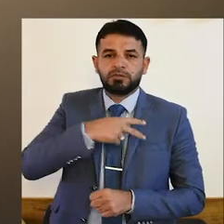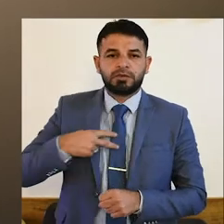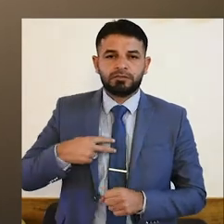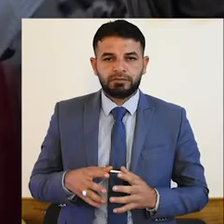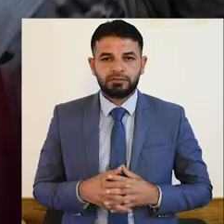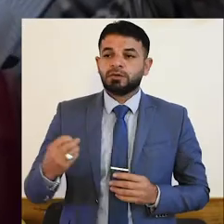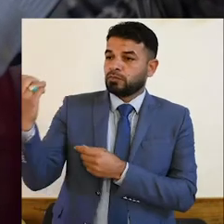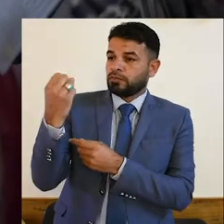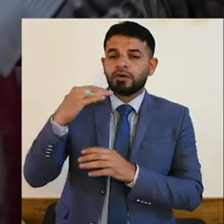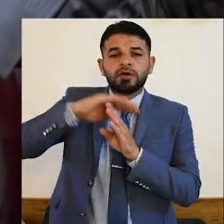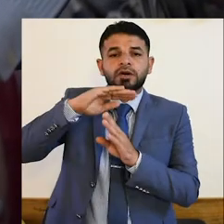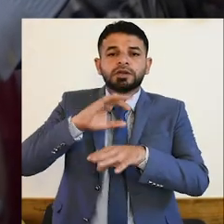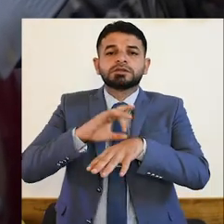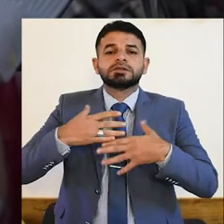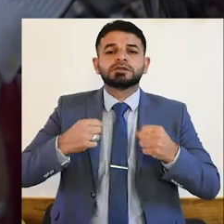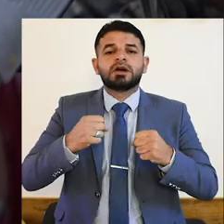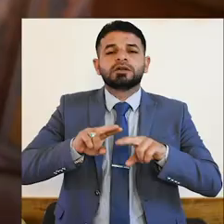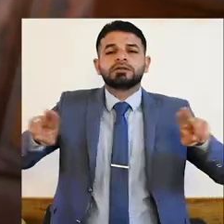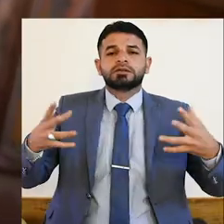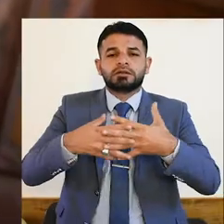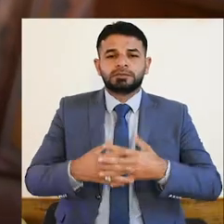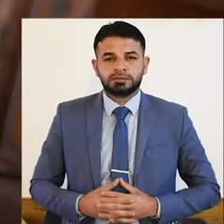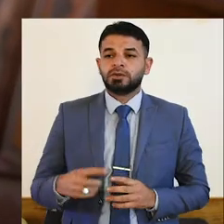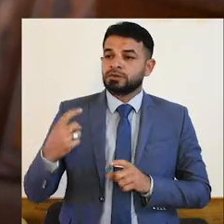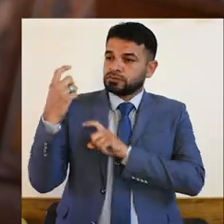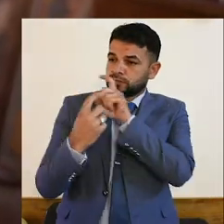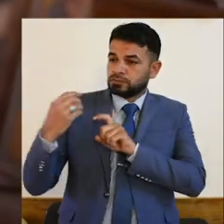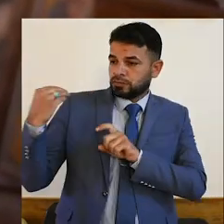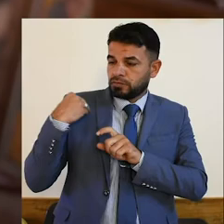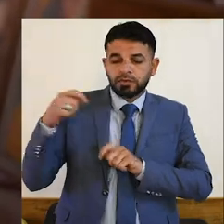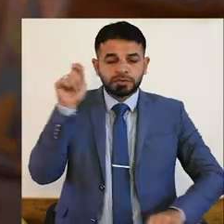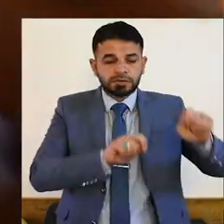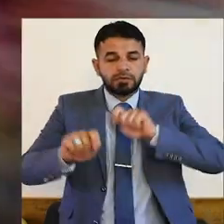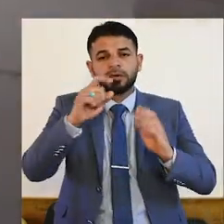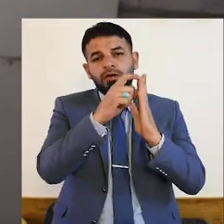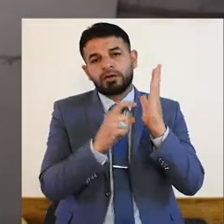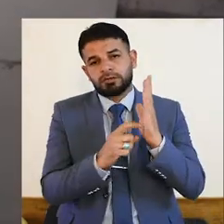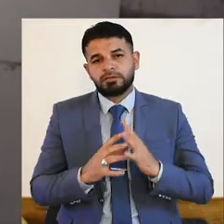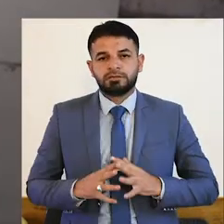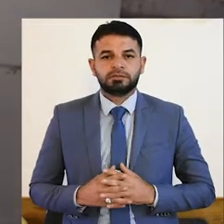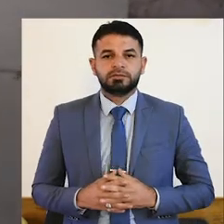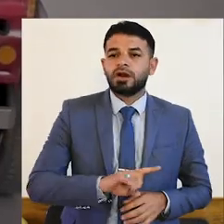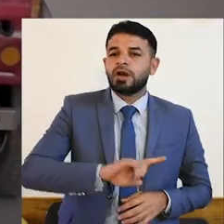وظفونا. وفرونا رعاية صحية. بزد الناول قرار بالمختار.